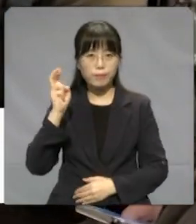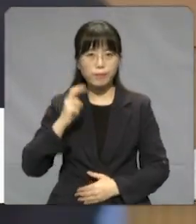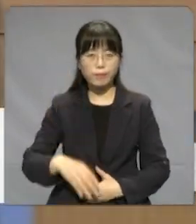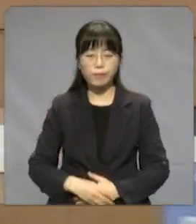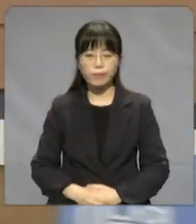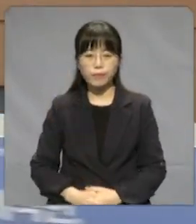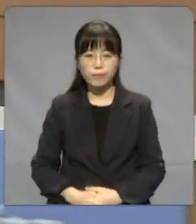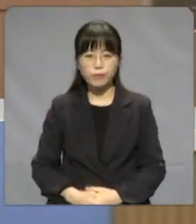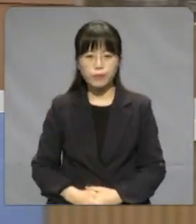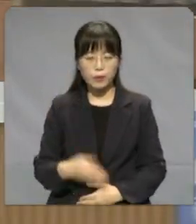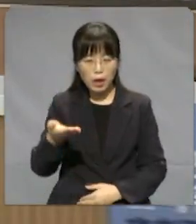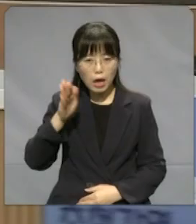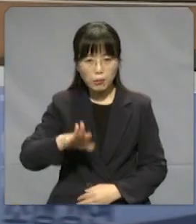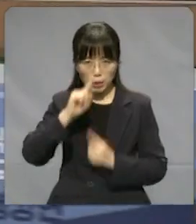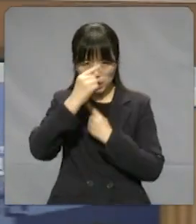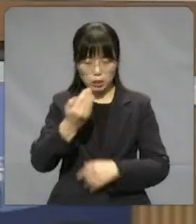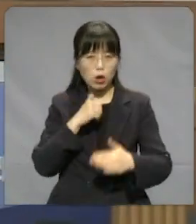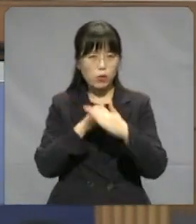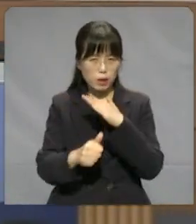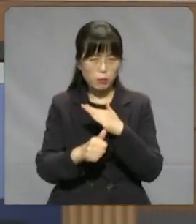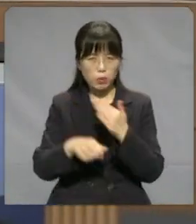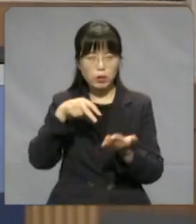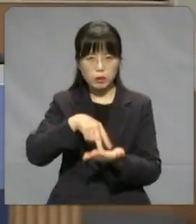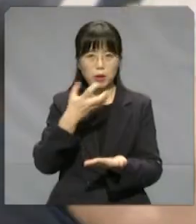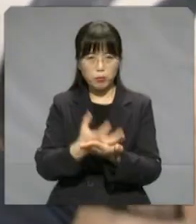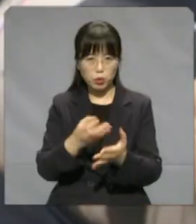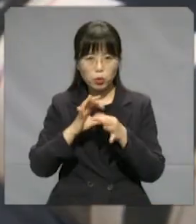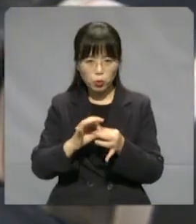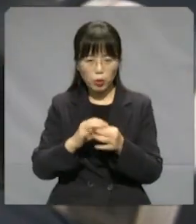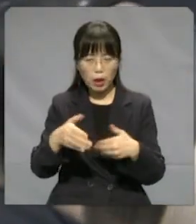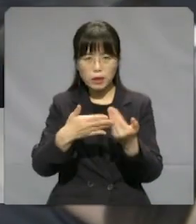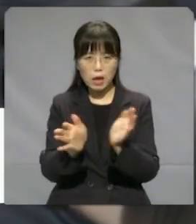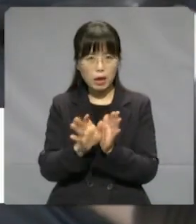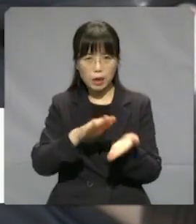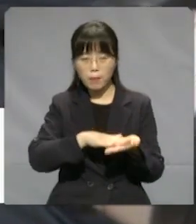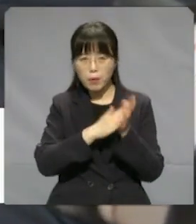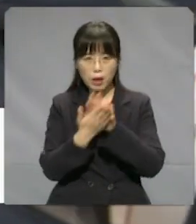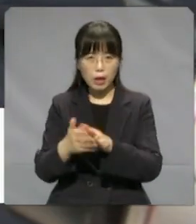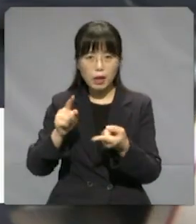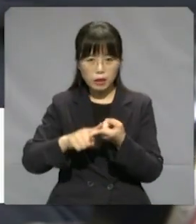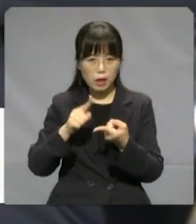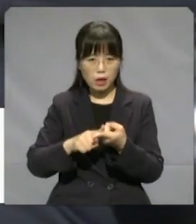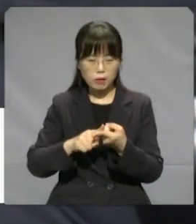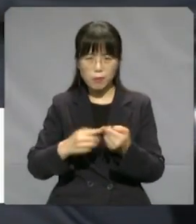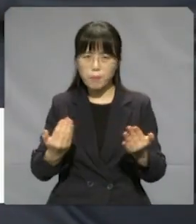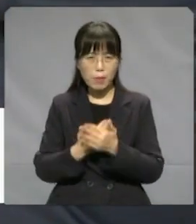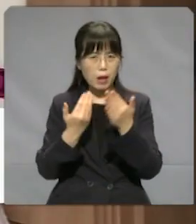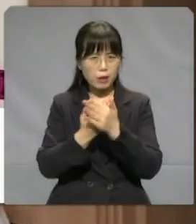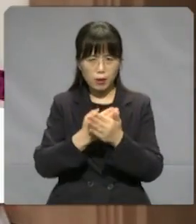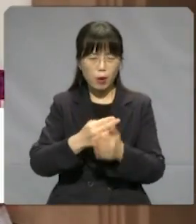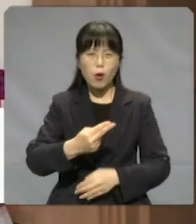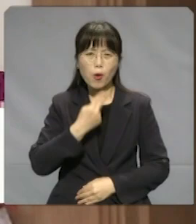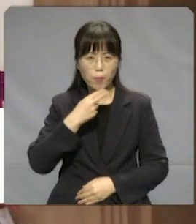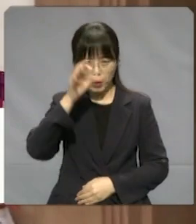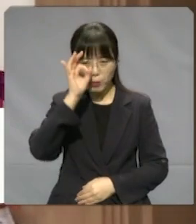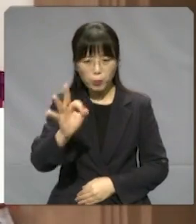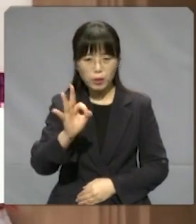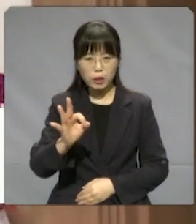온다. 하지만 이 전 대표는 입장문을 통해 당이 변화할 것인지에 대해 진전이 전혀 없어